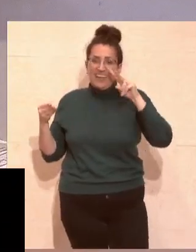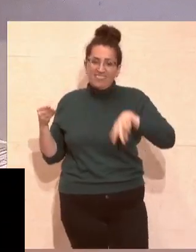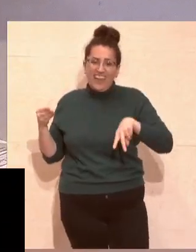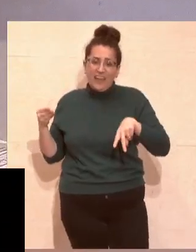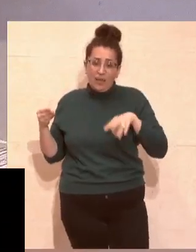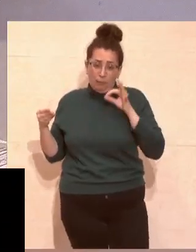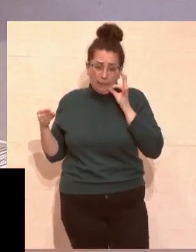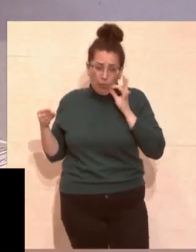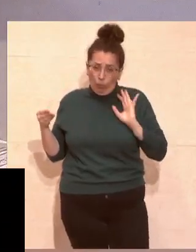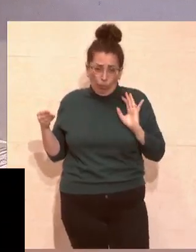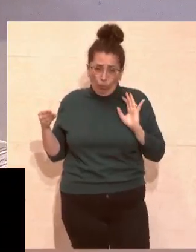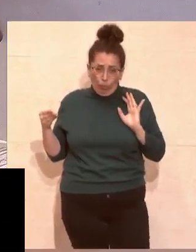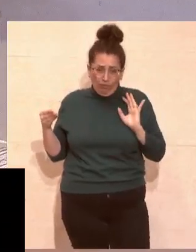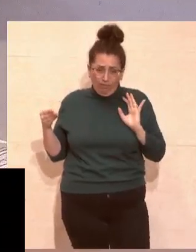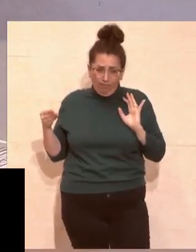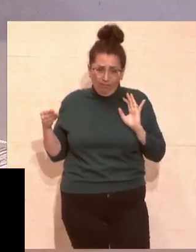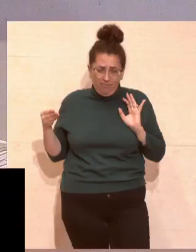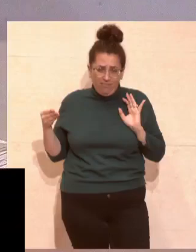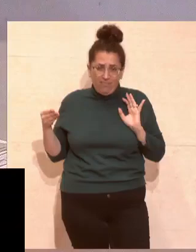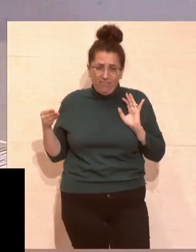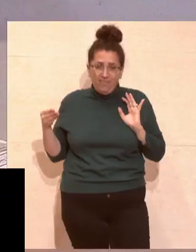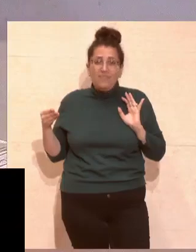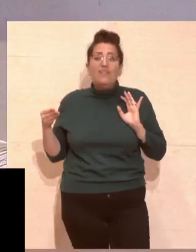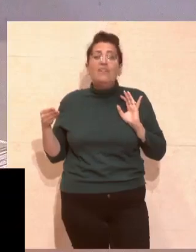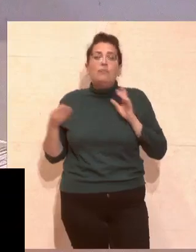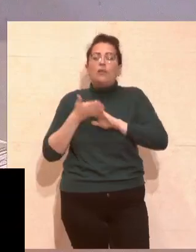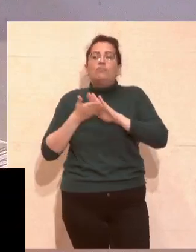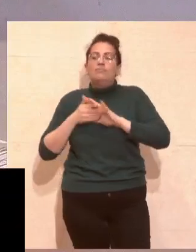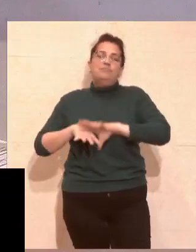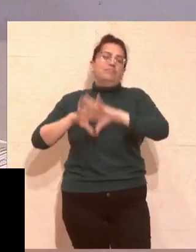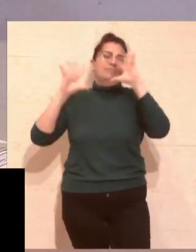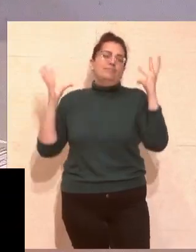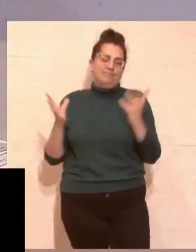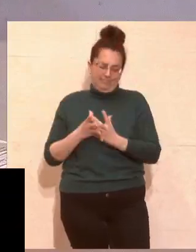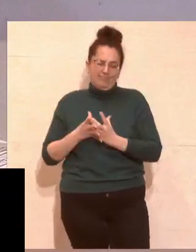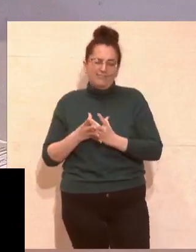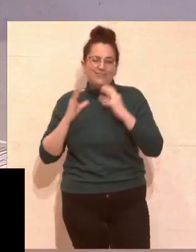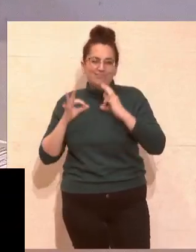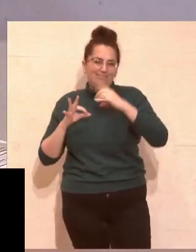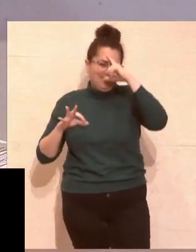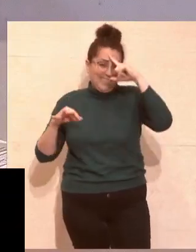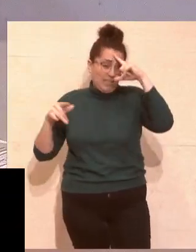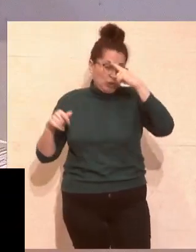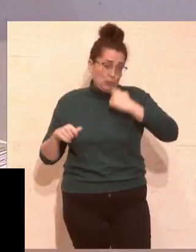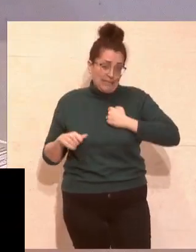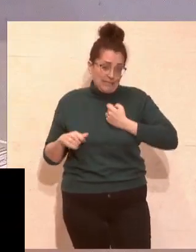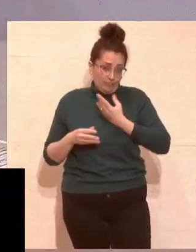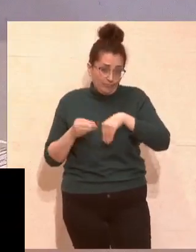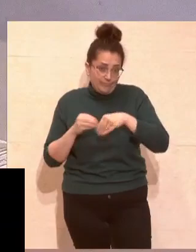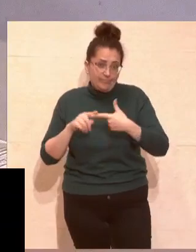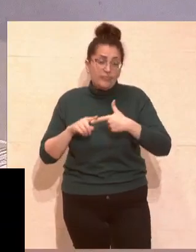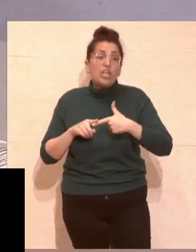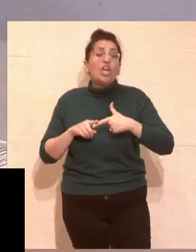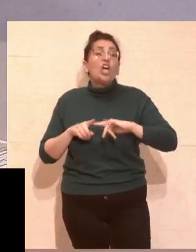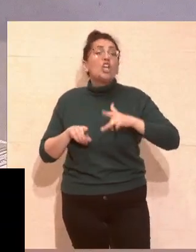macroscopique, donc quand on évalue tout ça, on se rend compte qu'il y a plus de suicides pendant cette période-là, plus d'attaques cardiaques